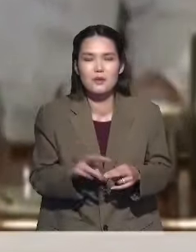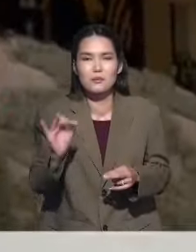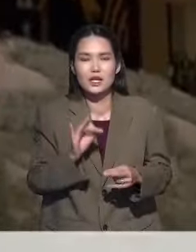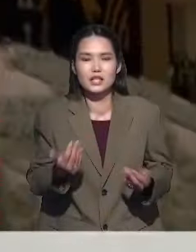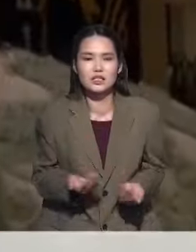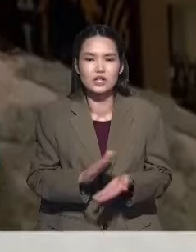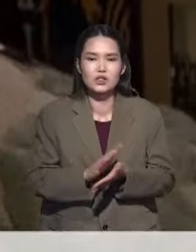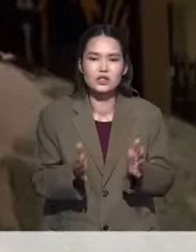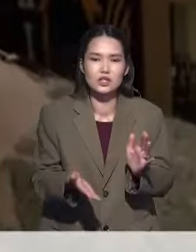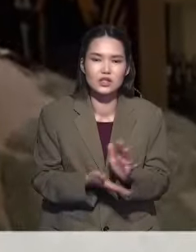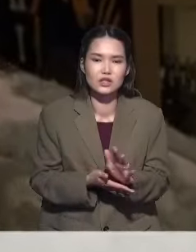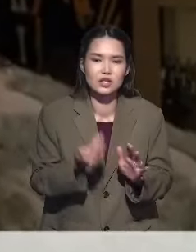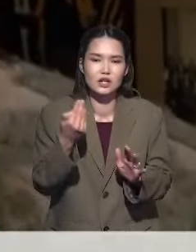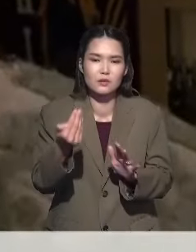опыт.